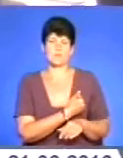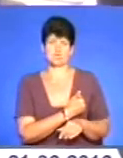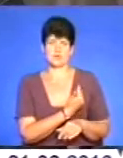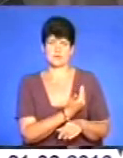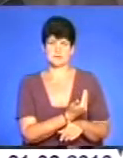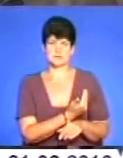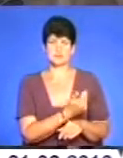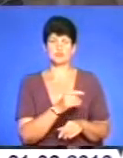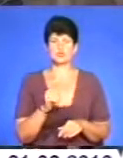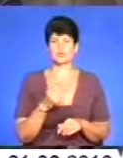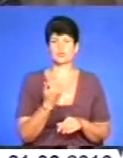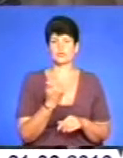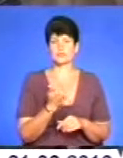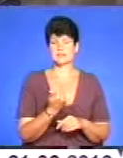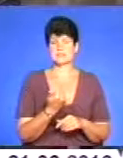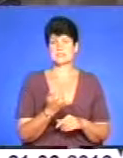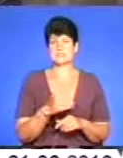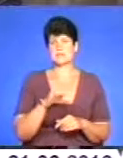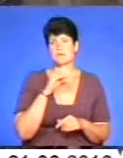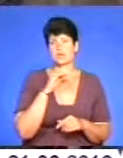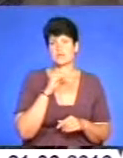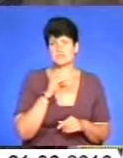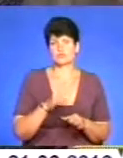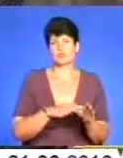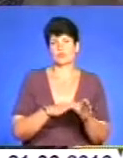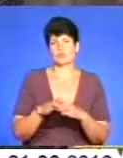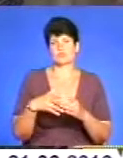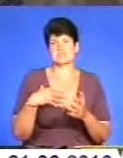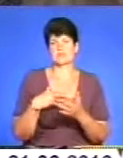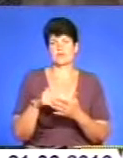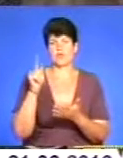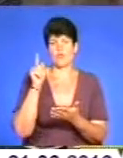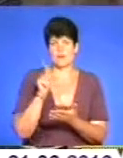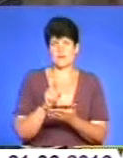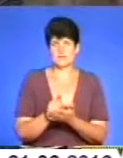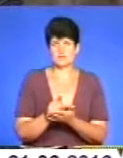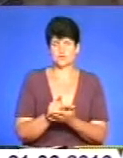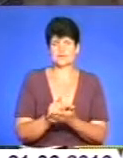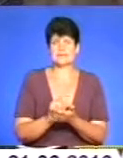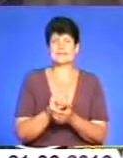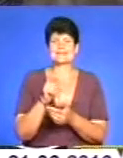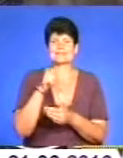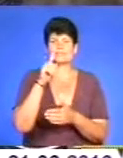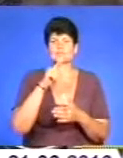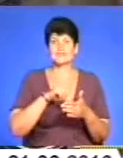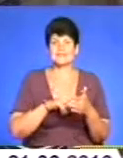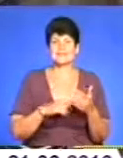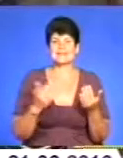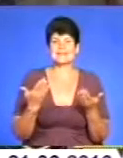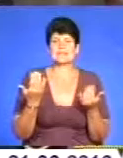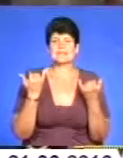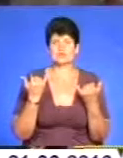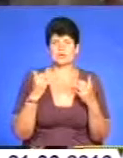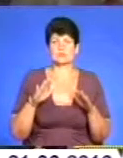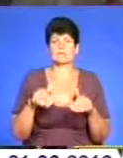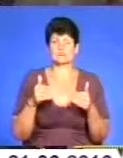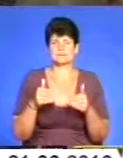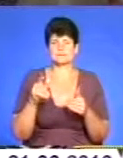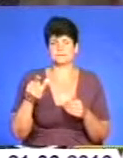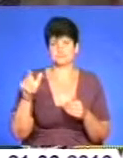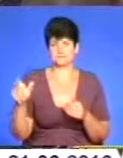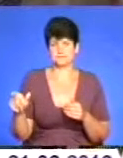звертаюся до цих хлопців, які тут стоять, що між нами буде плідна, близька співпраця. Я можу вам,